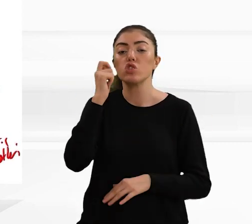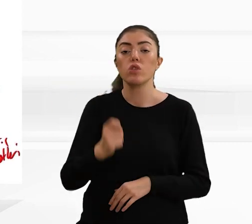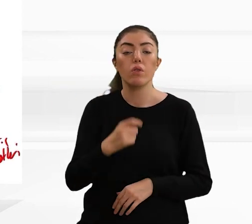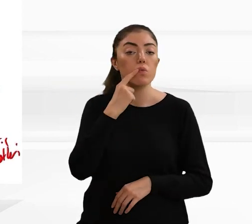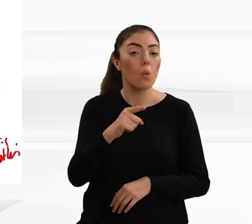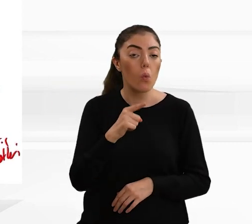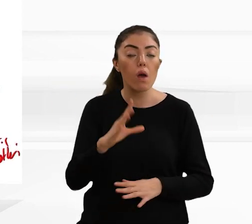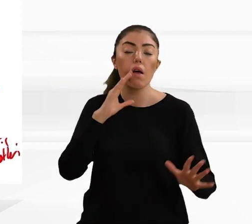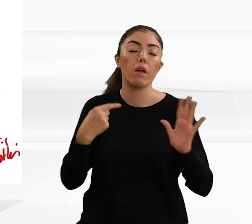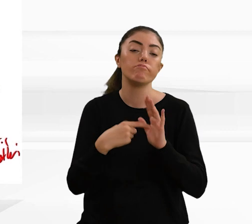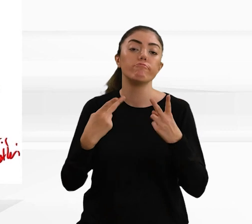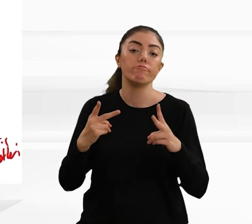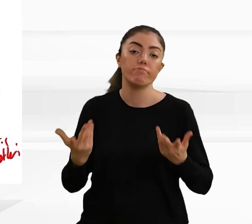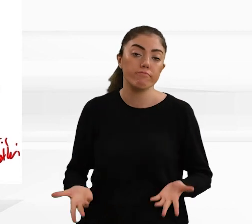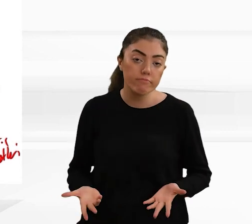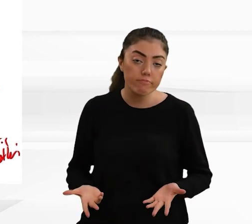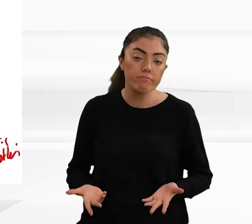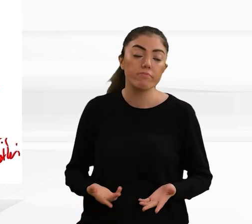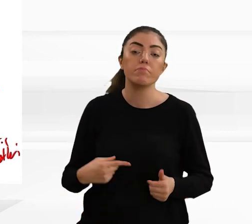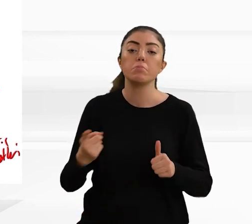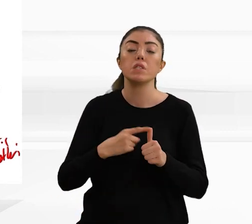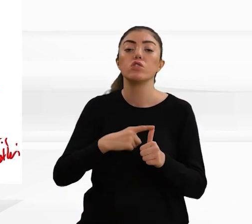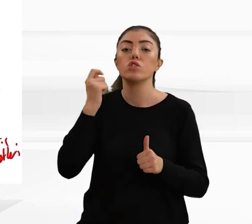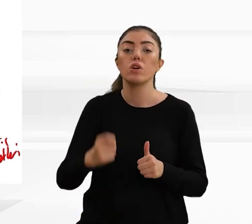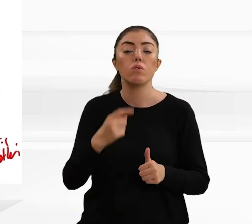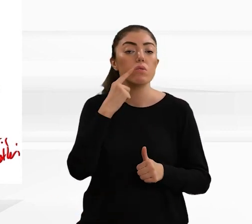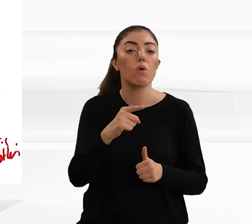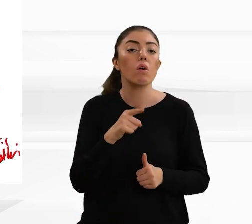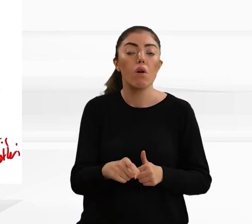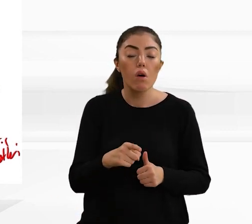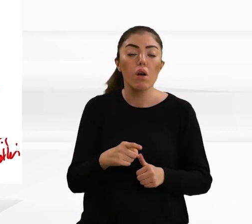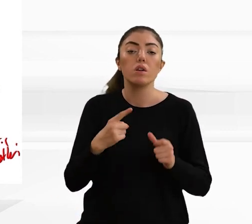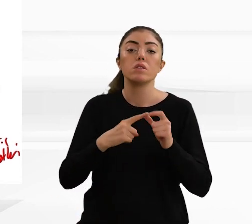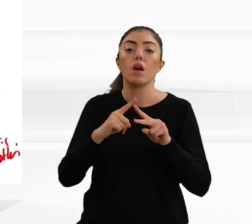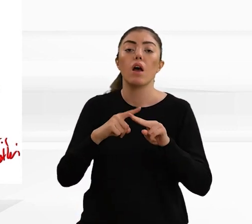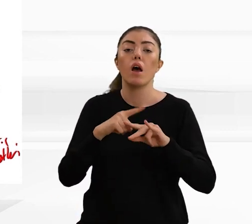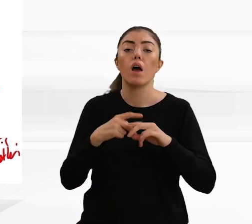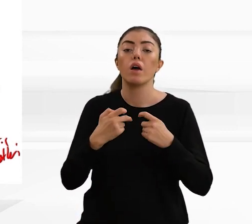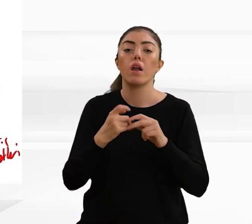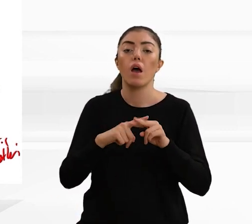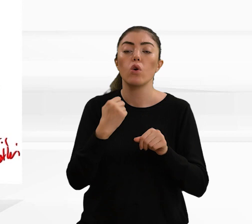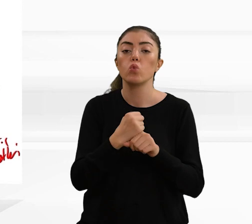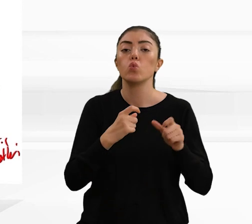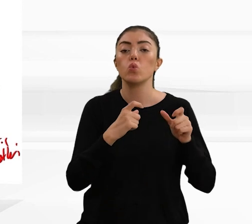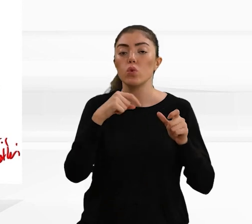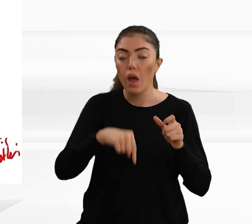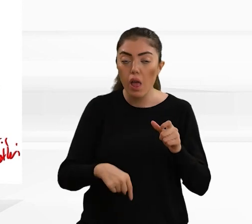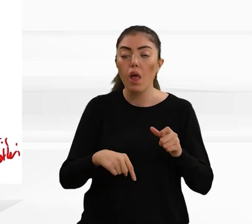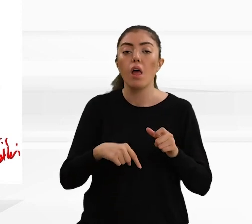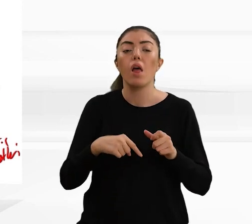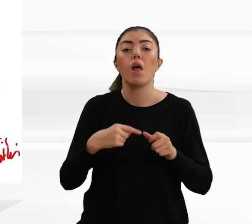şartlarından etkilenir birinci öncülüğündeki Sahra'nın güneyindeki ülkelerde